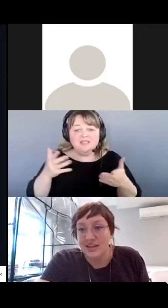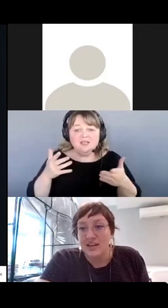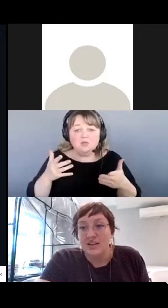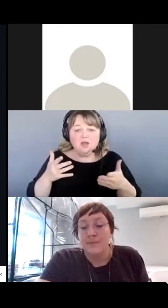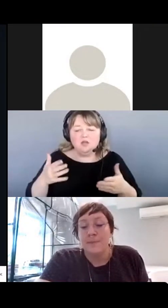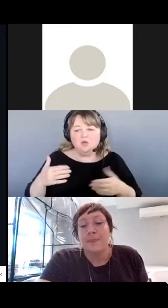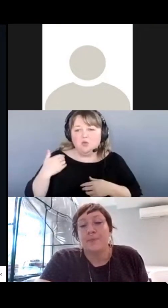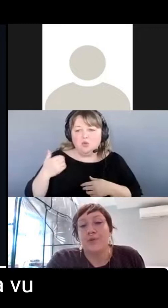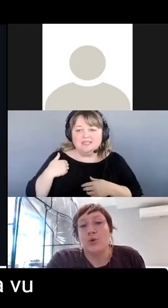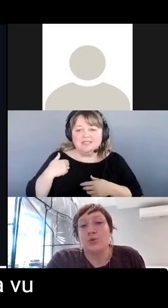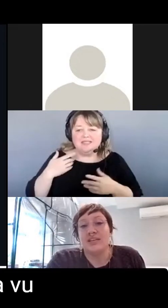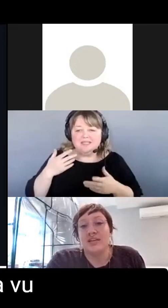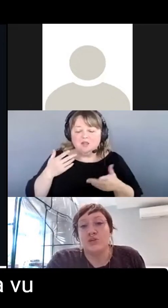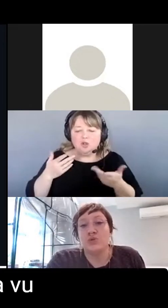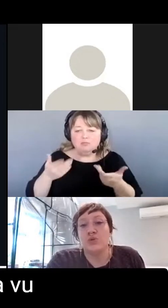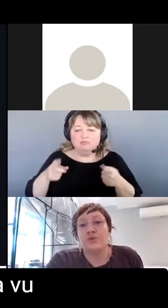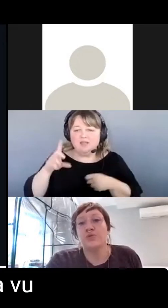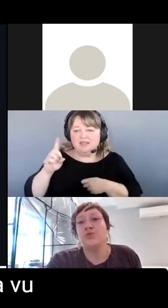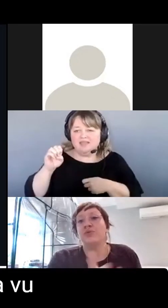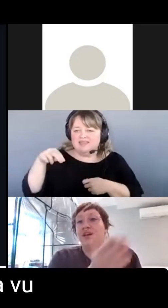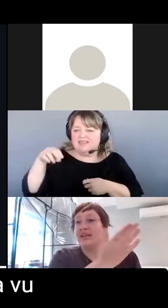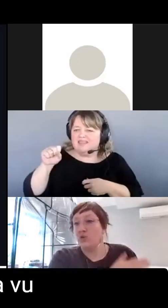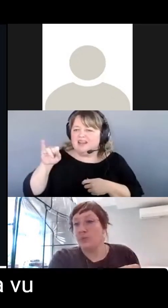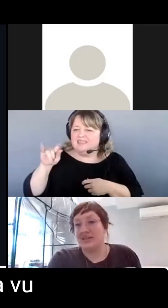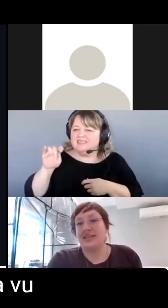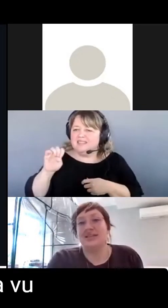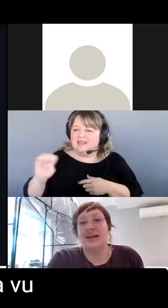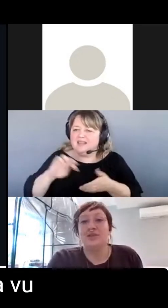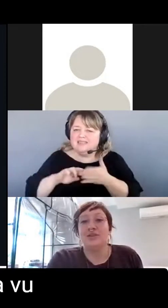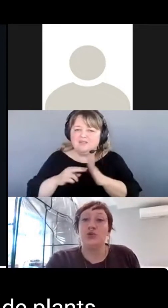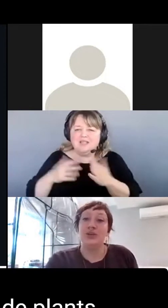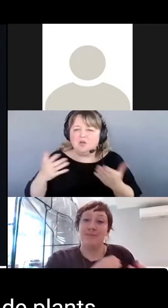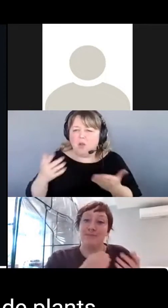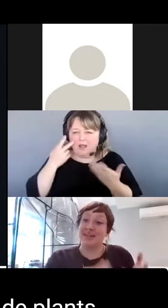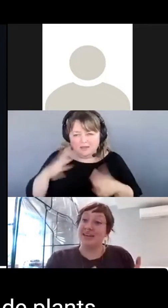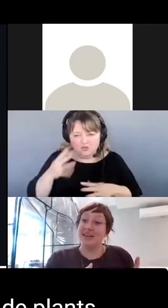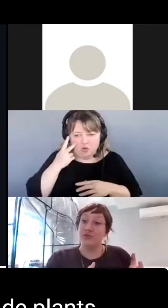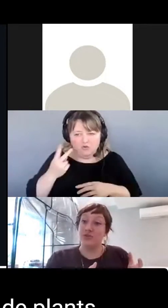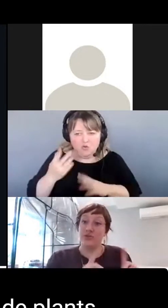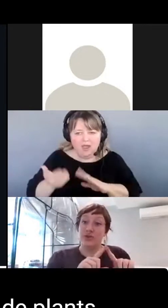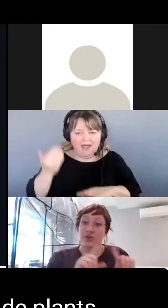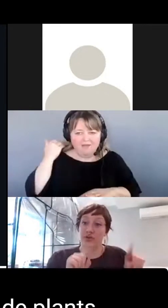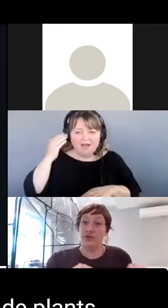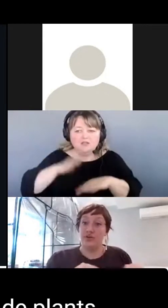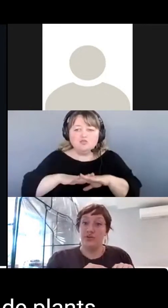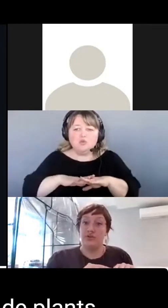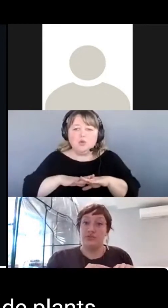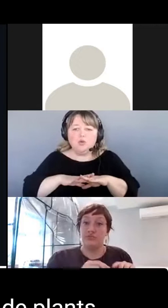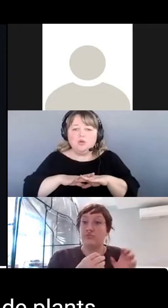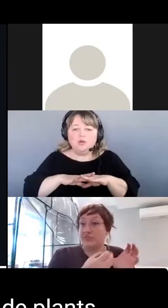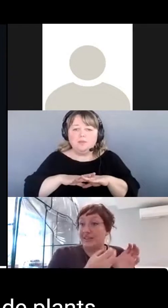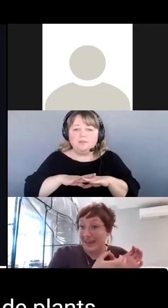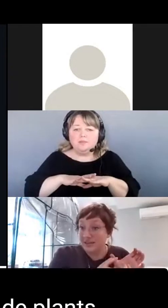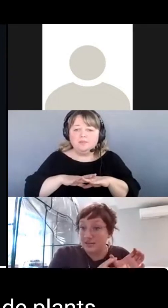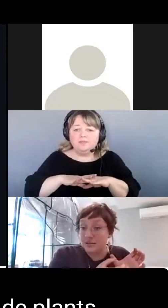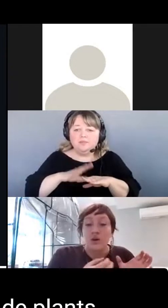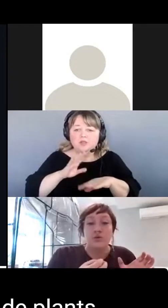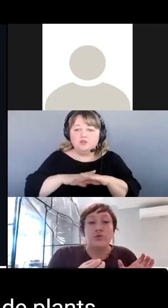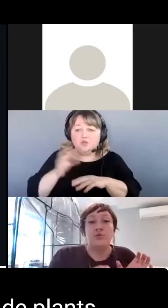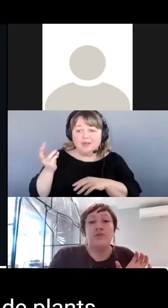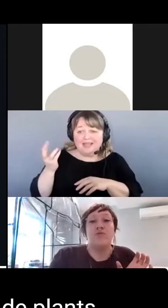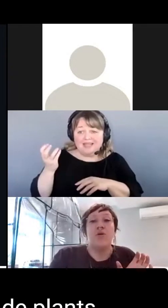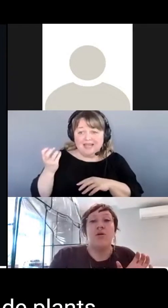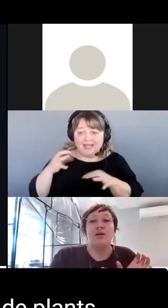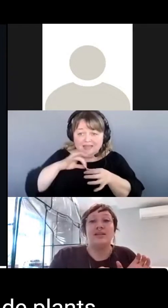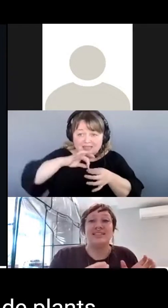densités. Donc, c'est quelque chose qu'on a vu dans les cours précédents. Sur les paquets de graines,